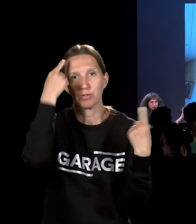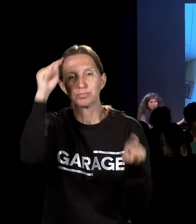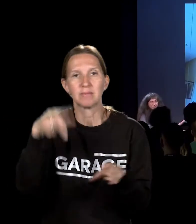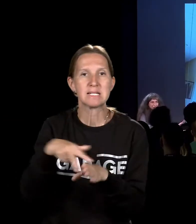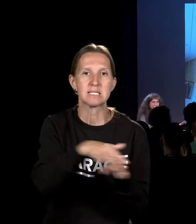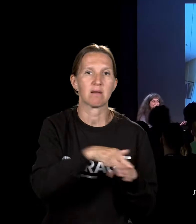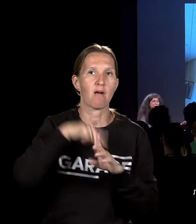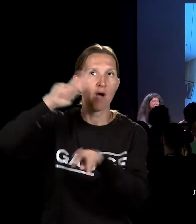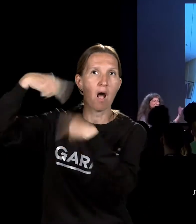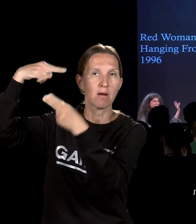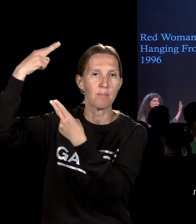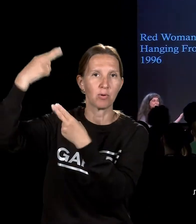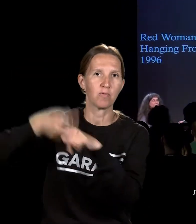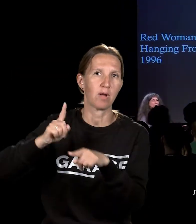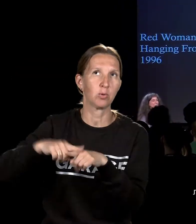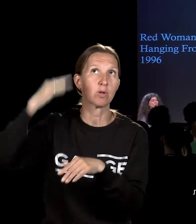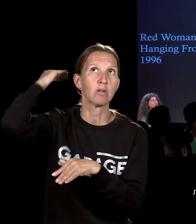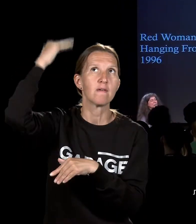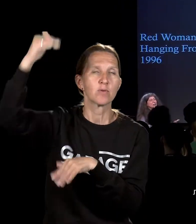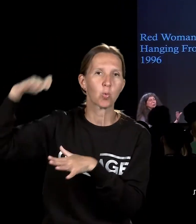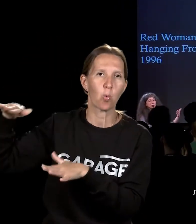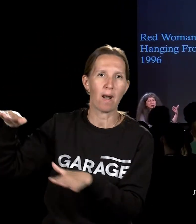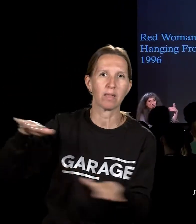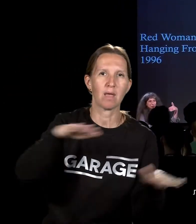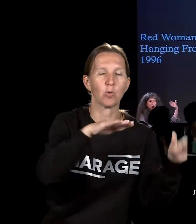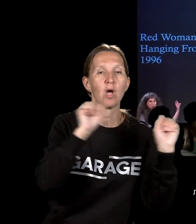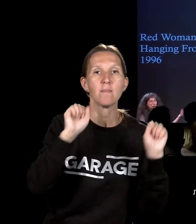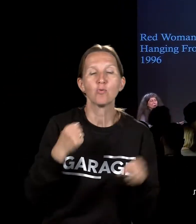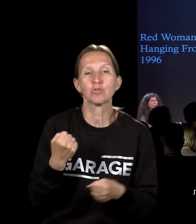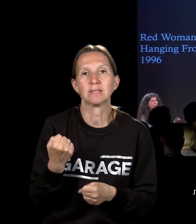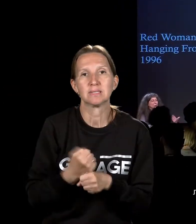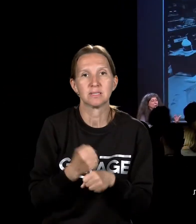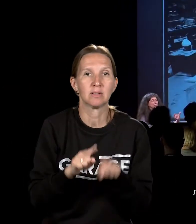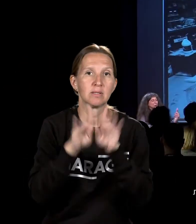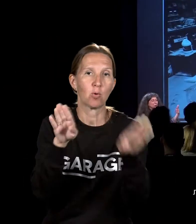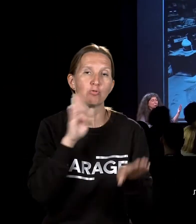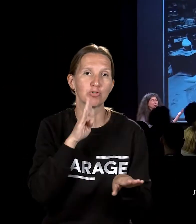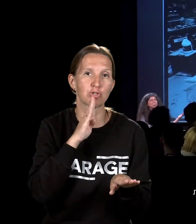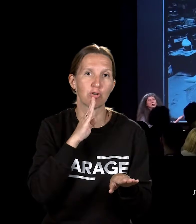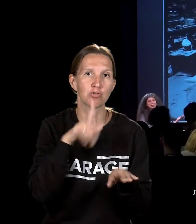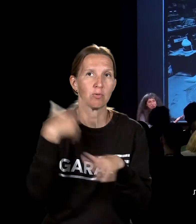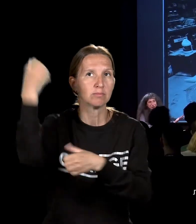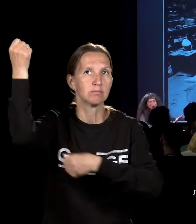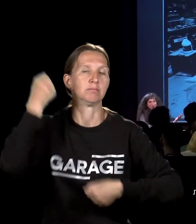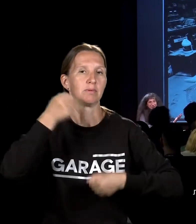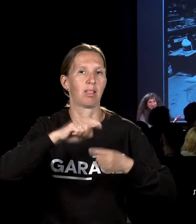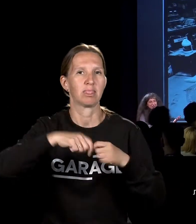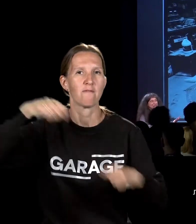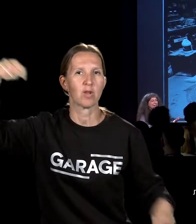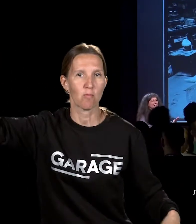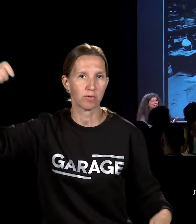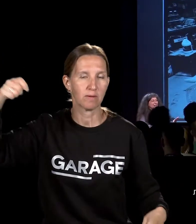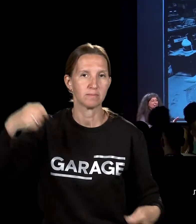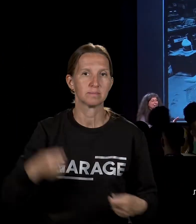цирковых акробатов, которые летают под потолком музея. Можно сделать вот такую вот женщину на верёвке, как он её лепил с этой верёвкой.